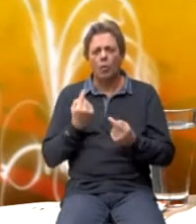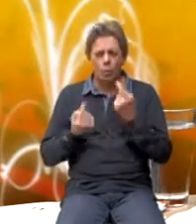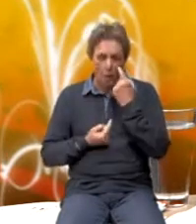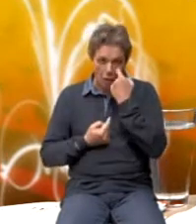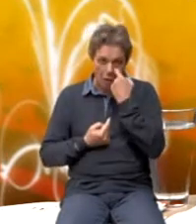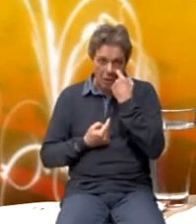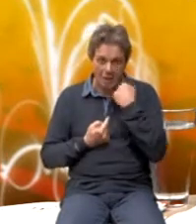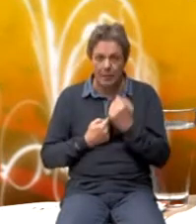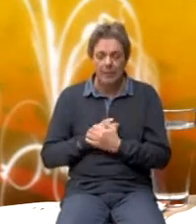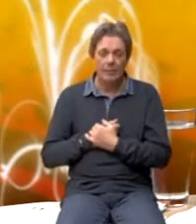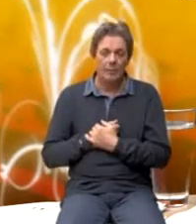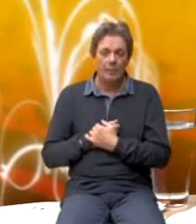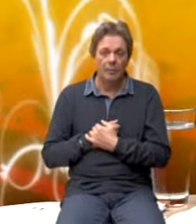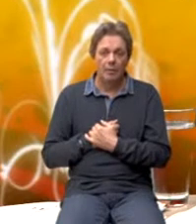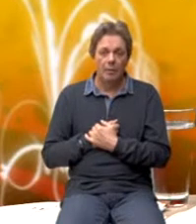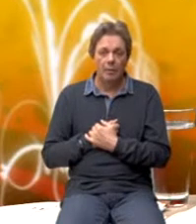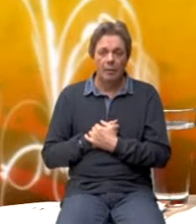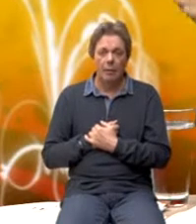vas.